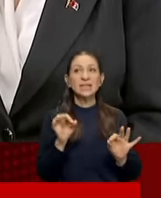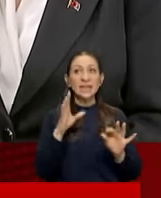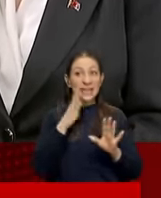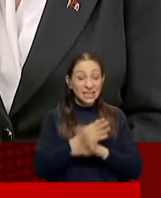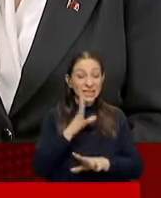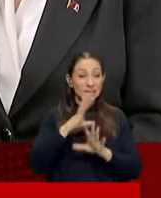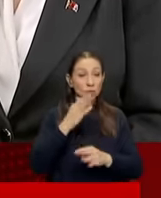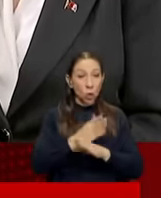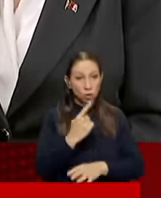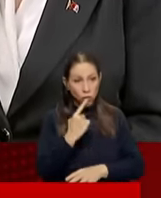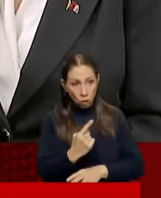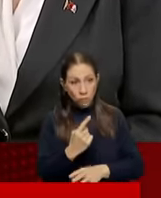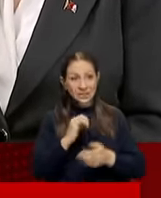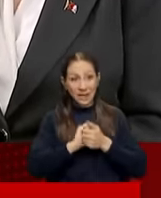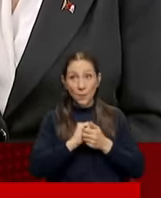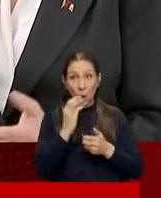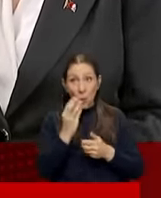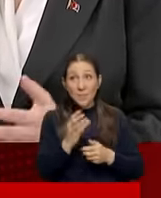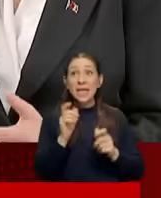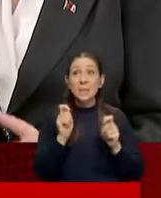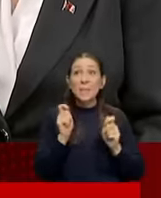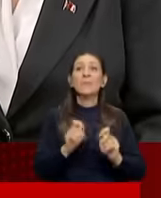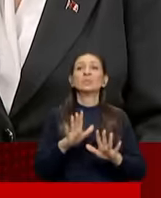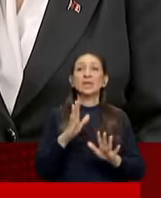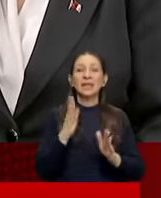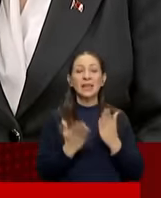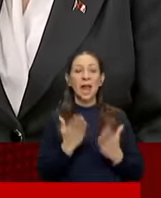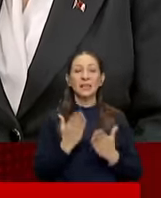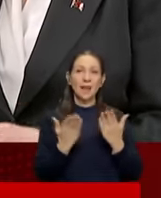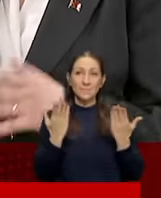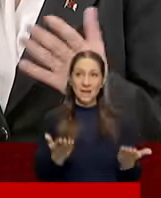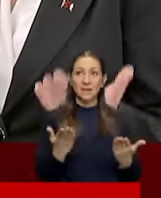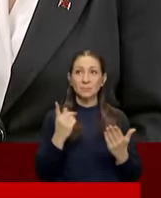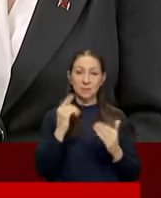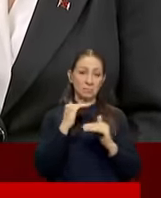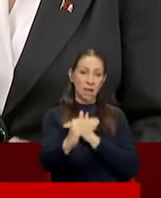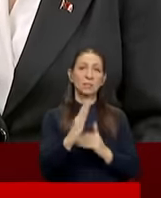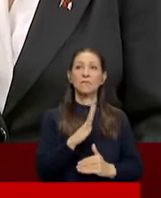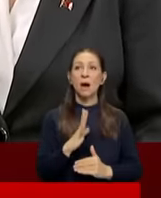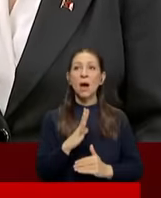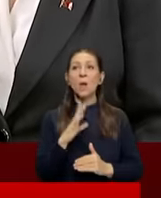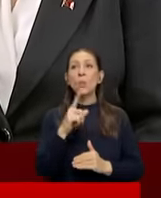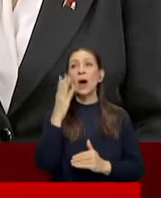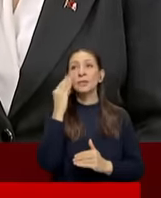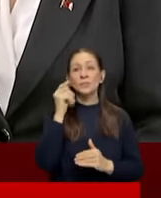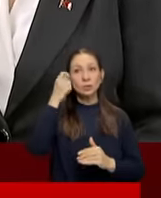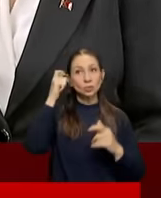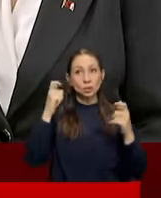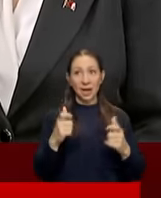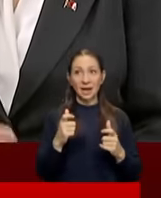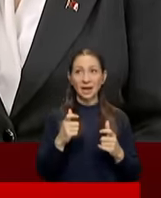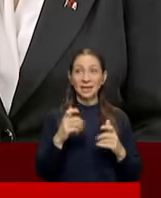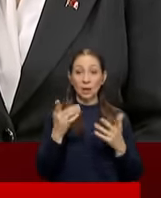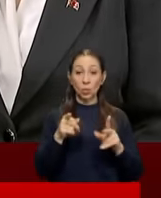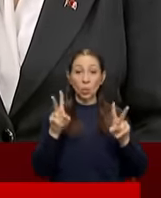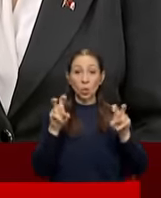insanların doğru söyleyip söylemediğini samimi olup olmadığını yapıp yapamayacağını değerlendirebilen Eee milletimiz var Bu anlamda da üsküdarlı